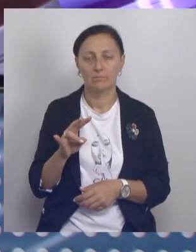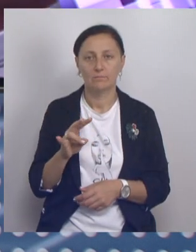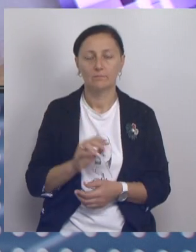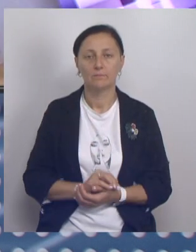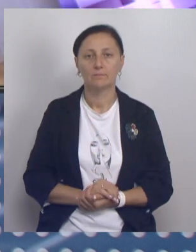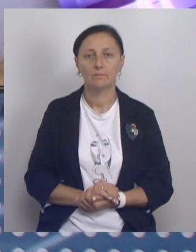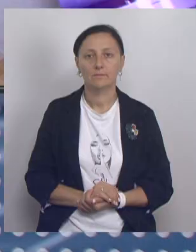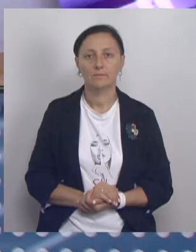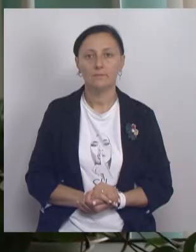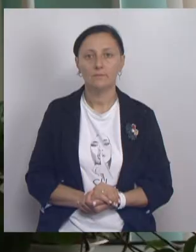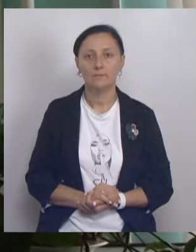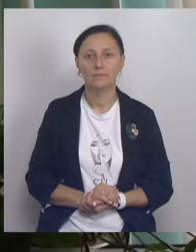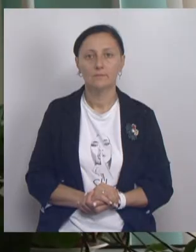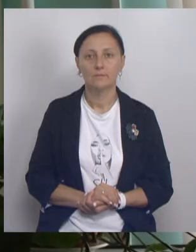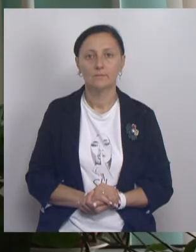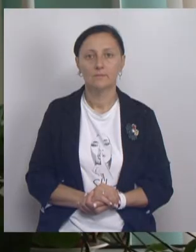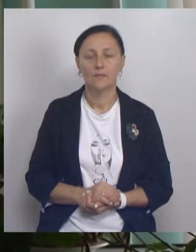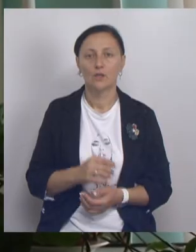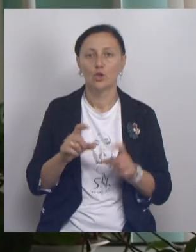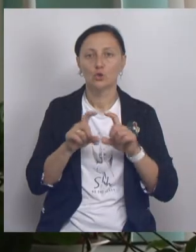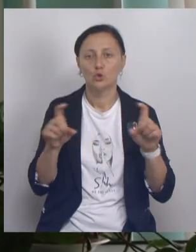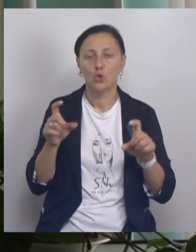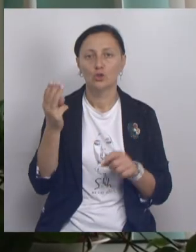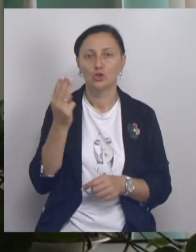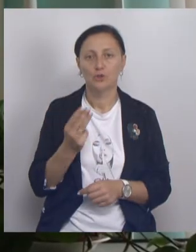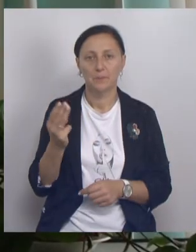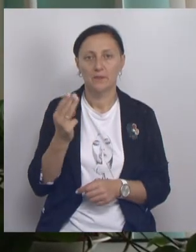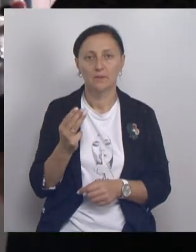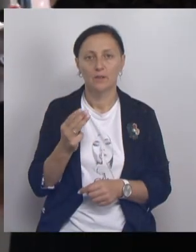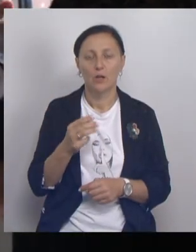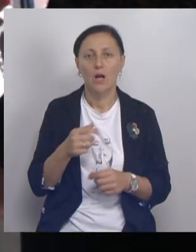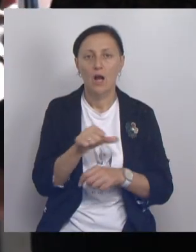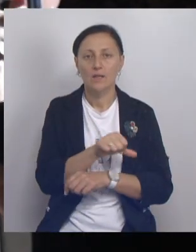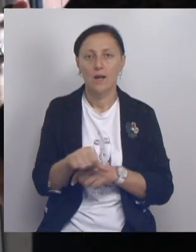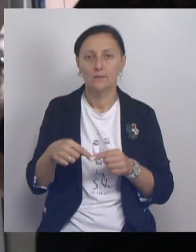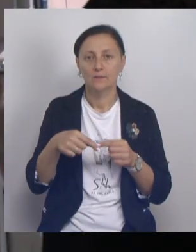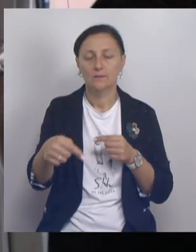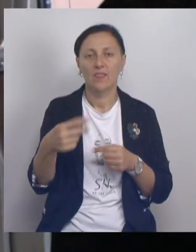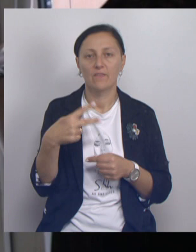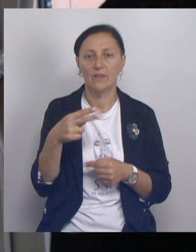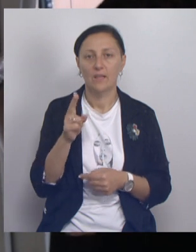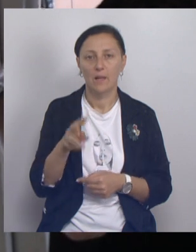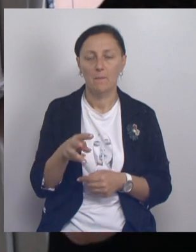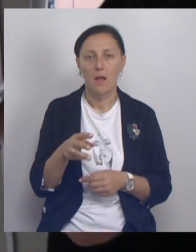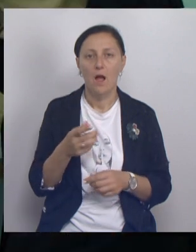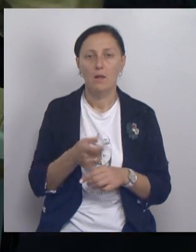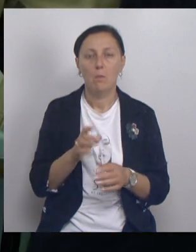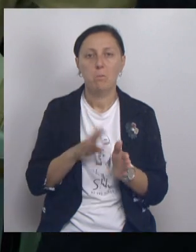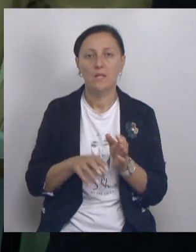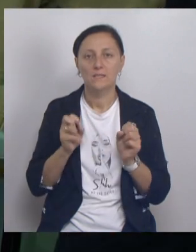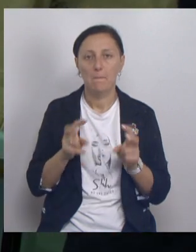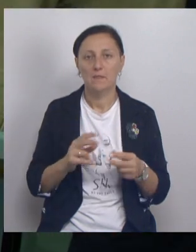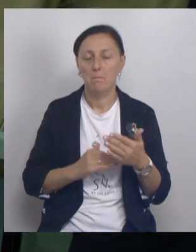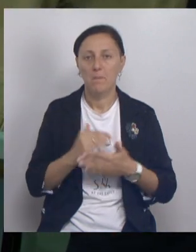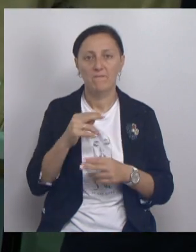с подробностями. Одна из школ Шебекинского округа. До границы порядка 20 километров. Мера безопасности –